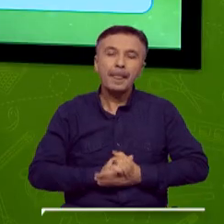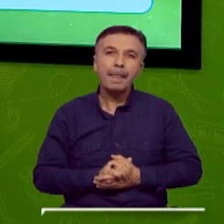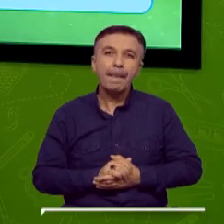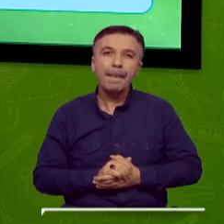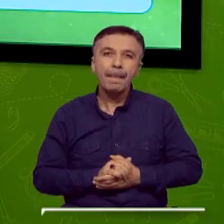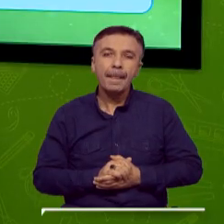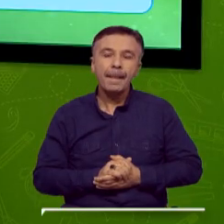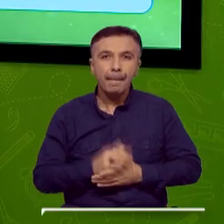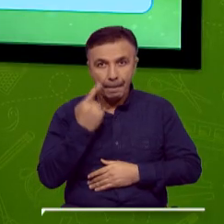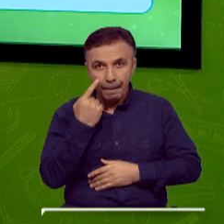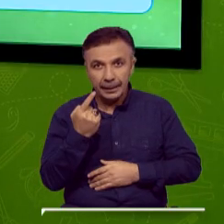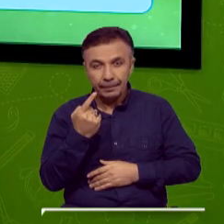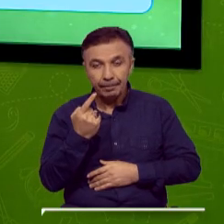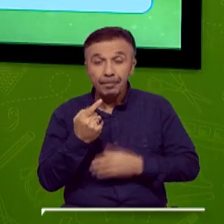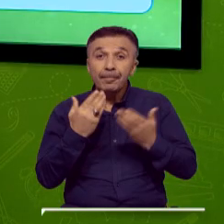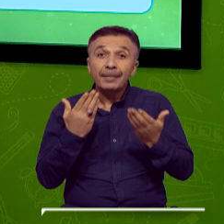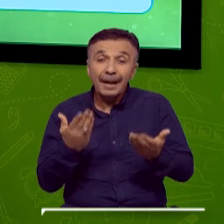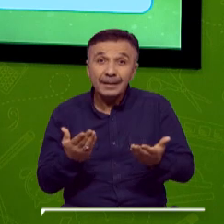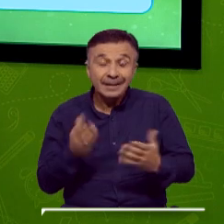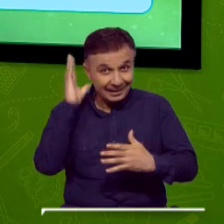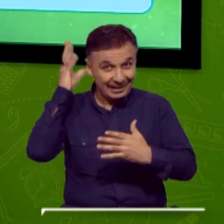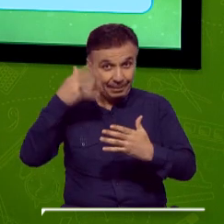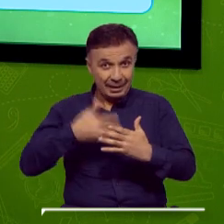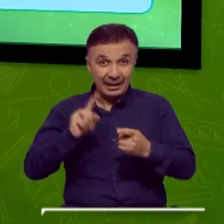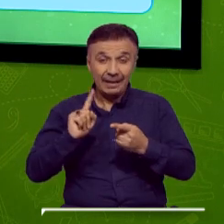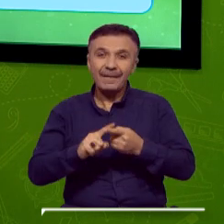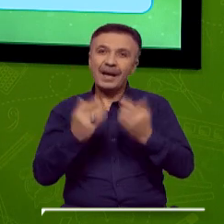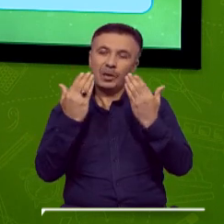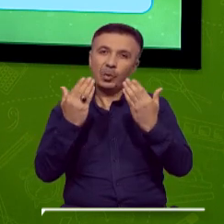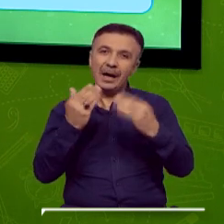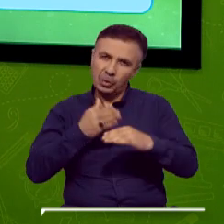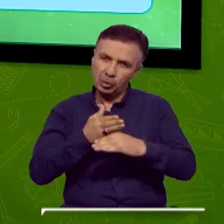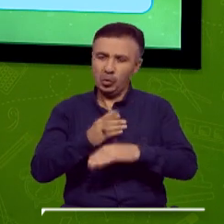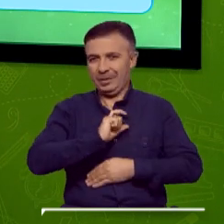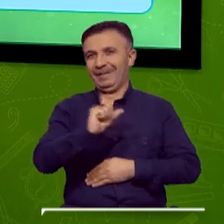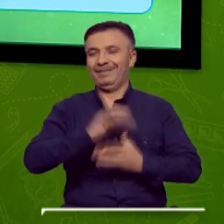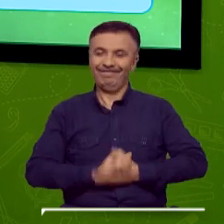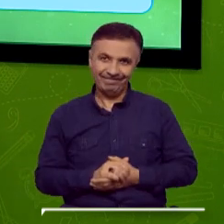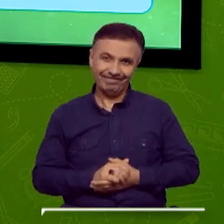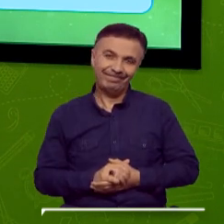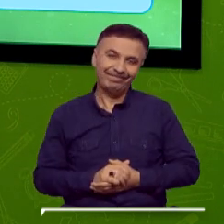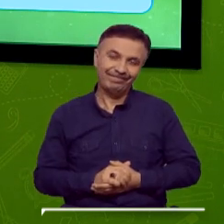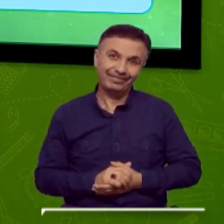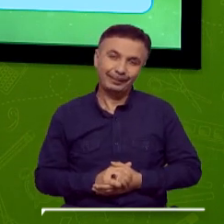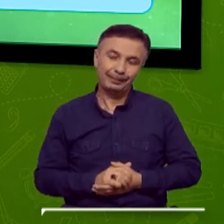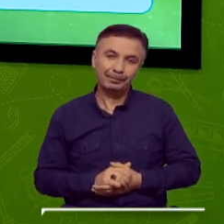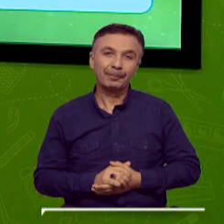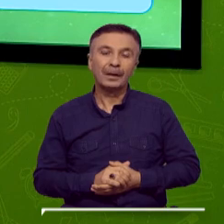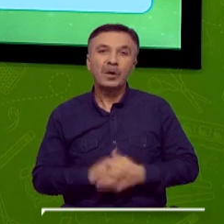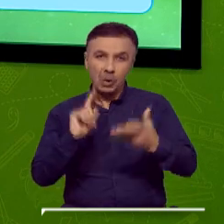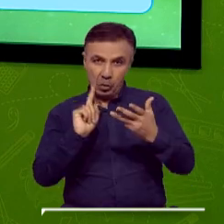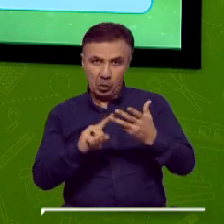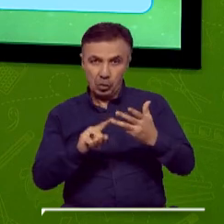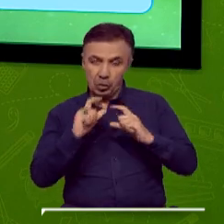Hep beraber bakalım. Tabii ki ibadet ve dua doğru şıkkımız. Dördüncü sorumuzda